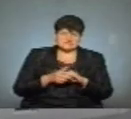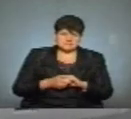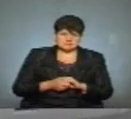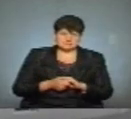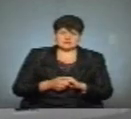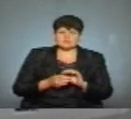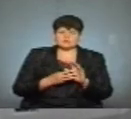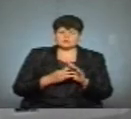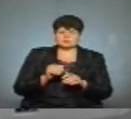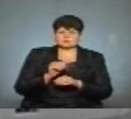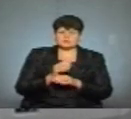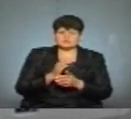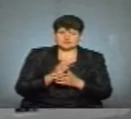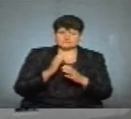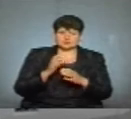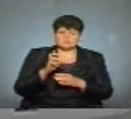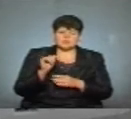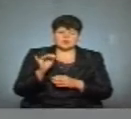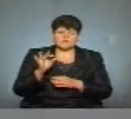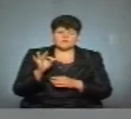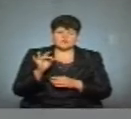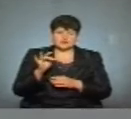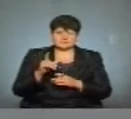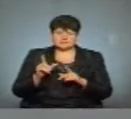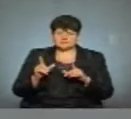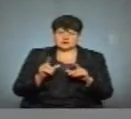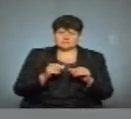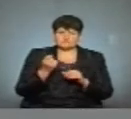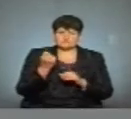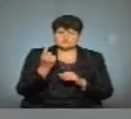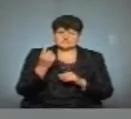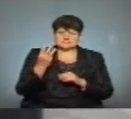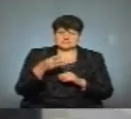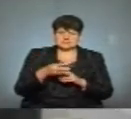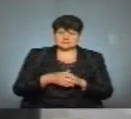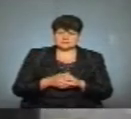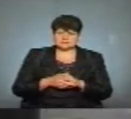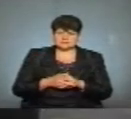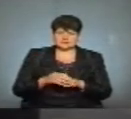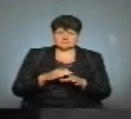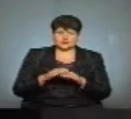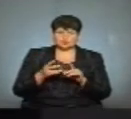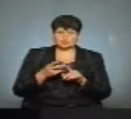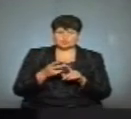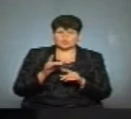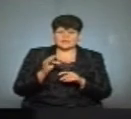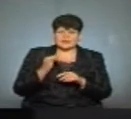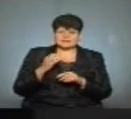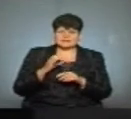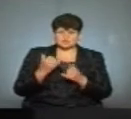На 8-й платформі стоїть автобус Тернопіль-Баворів. Він відправляється об 11:30. Виконую другий рейс за